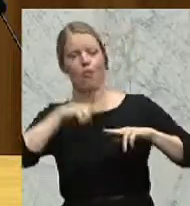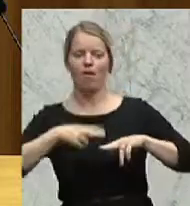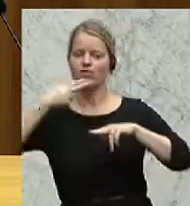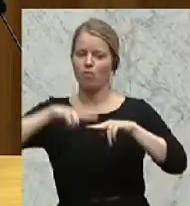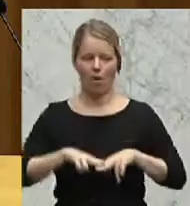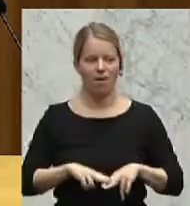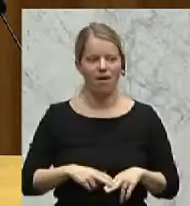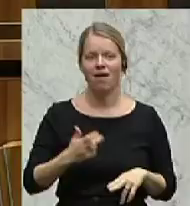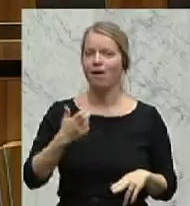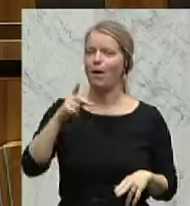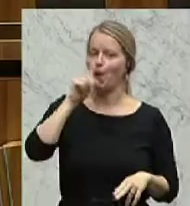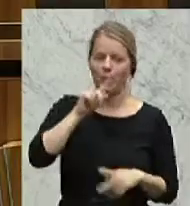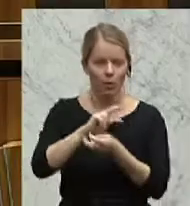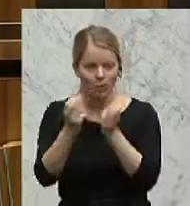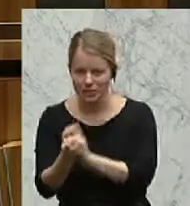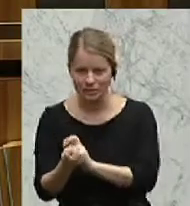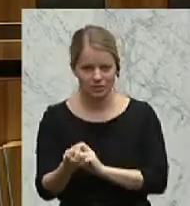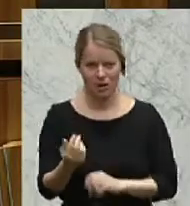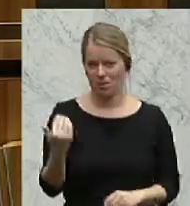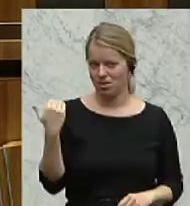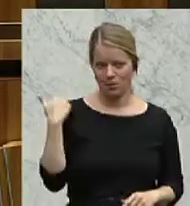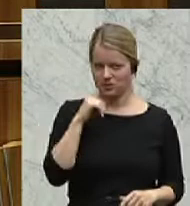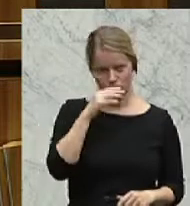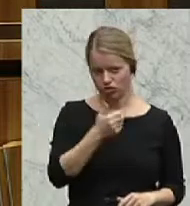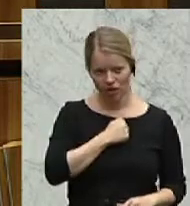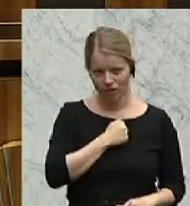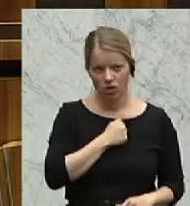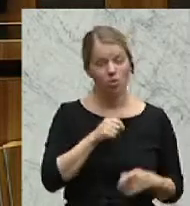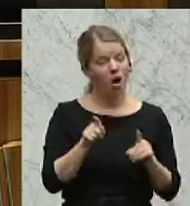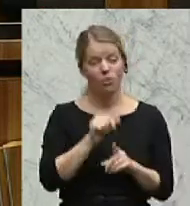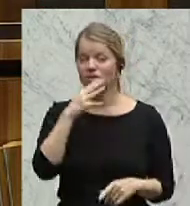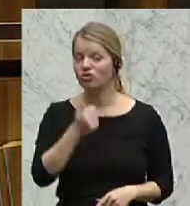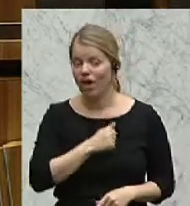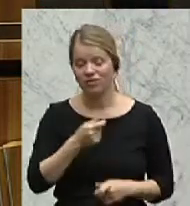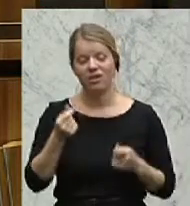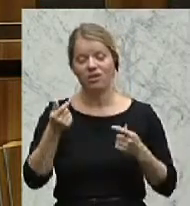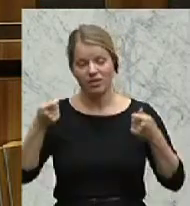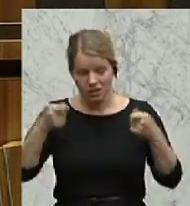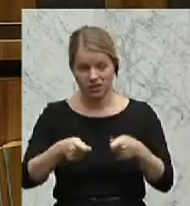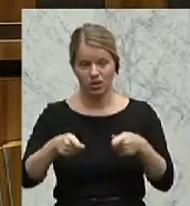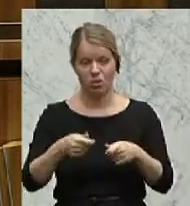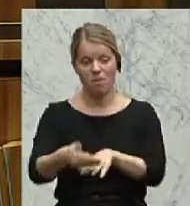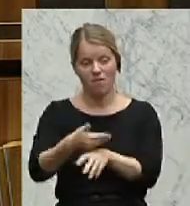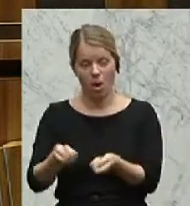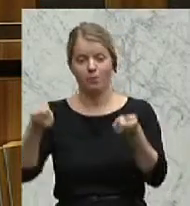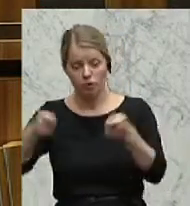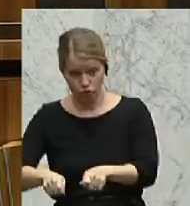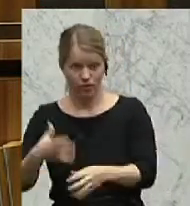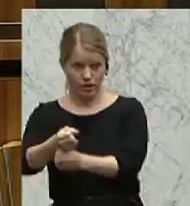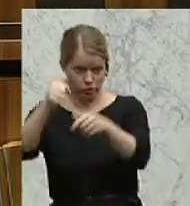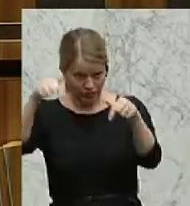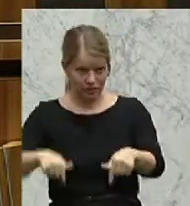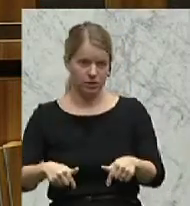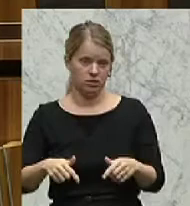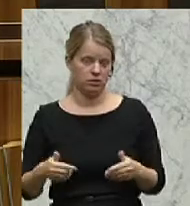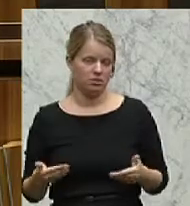hat, irgendwie umzusetzen, was er damals auch nicht geschafft hat, war nämlich die Finanzierung vor der Beschlussfassung hier zu regeln. Daher ist auch das